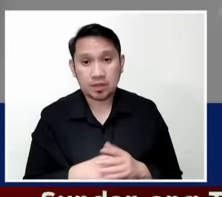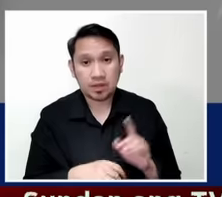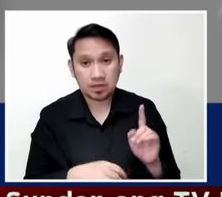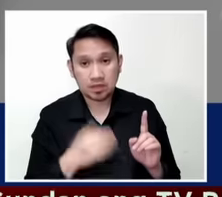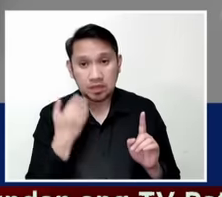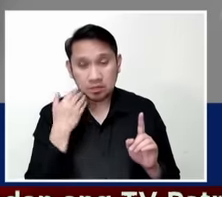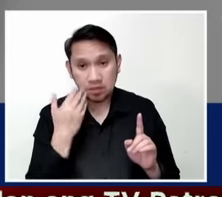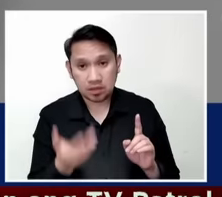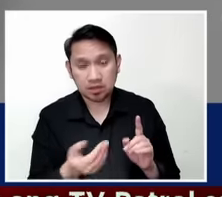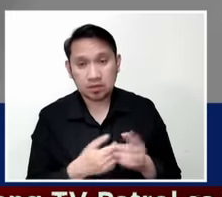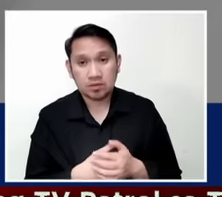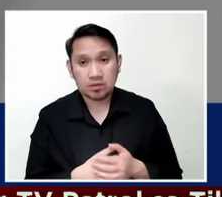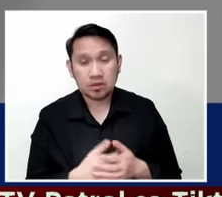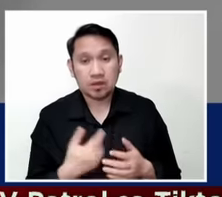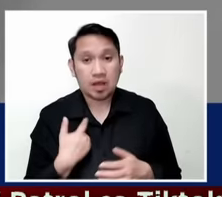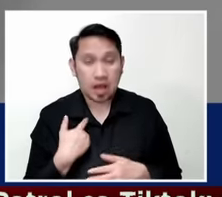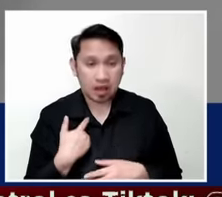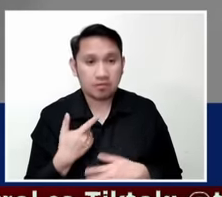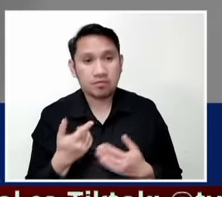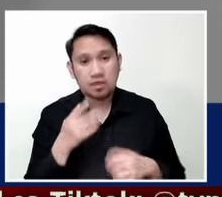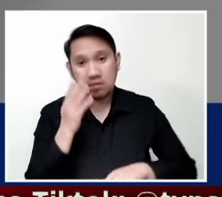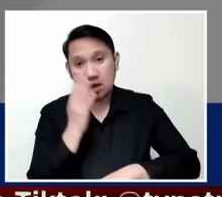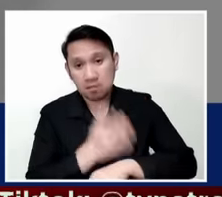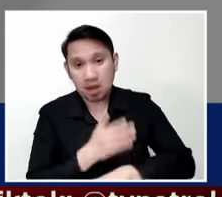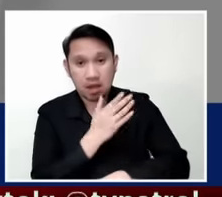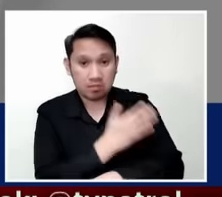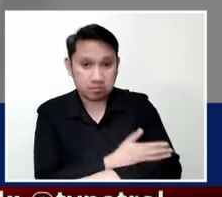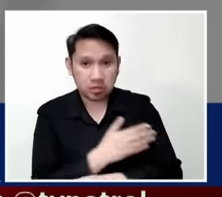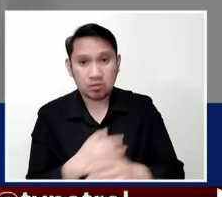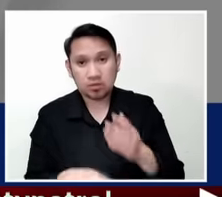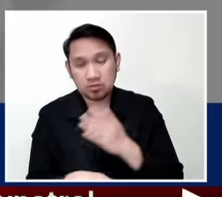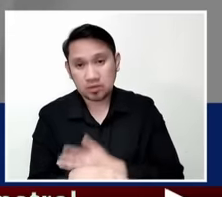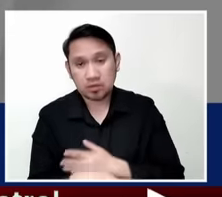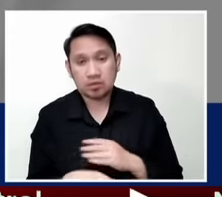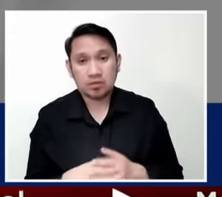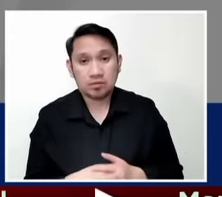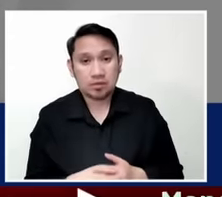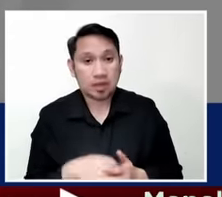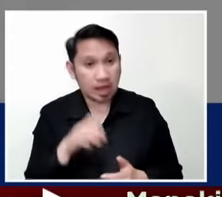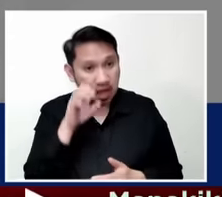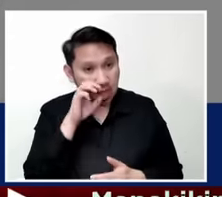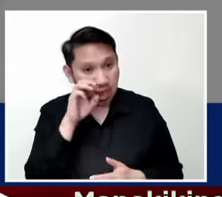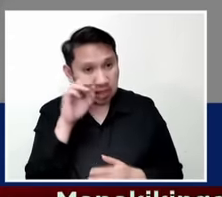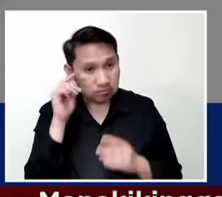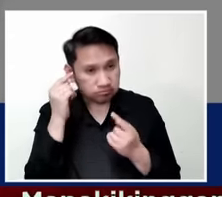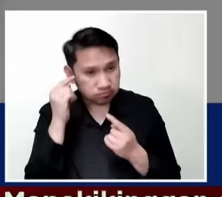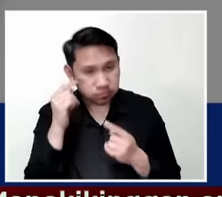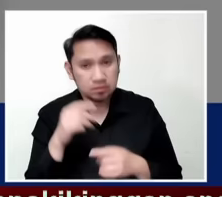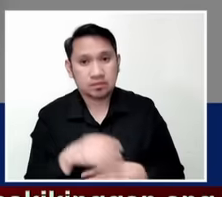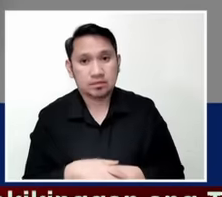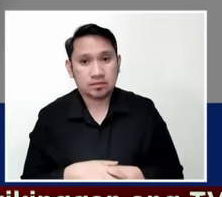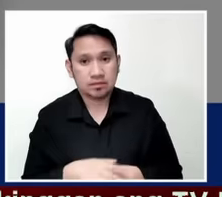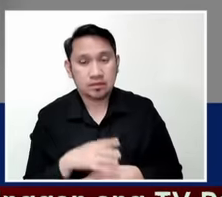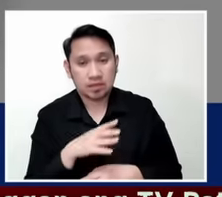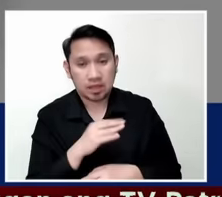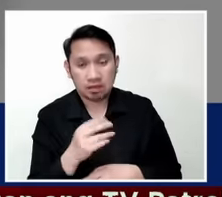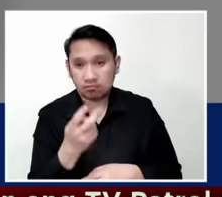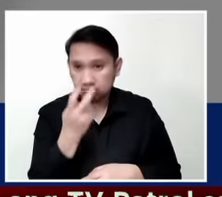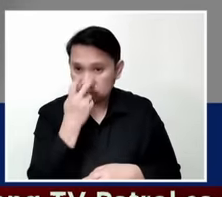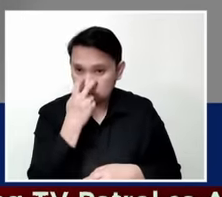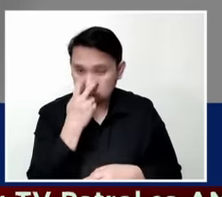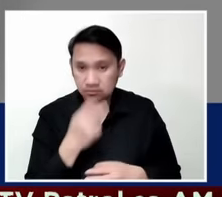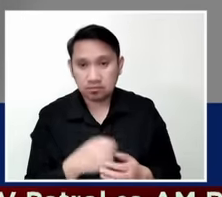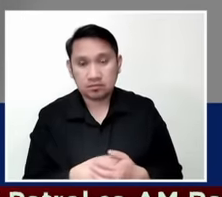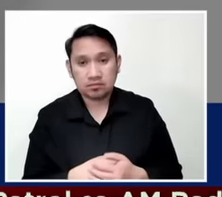namatay. May mga kinailangang putulan ng bahagi ng katawan. Nagkaroon ng eye injuries na nagdulot ng pagkabulag sa